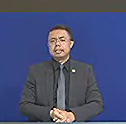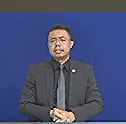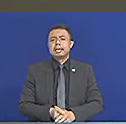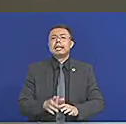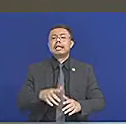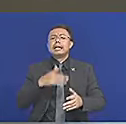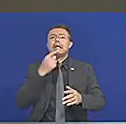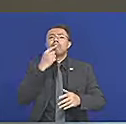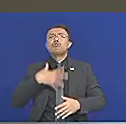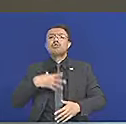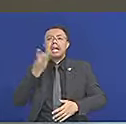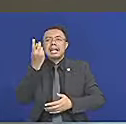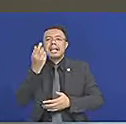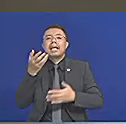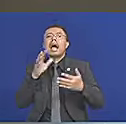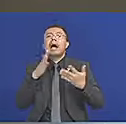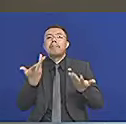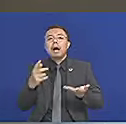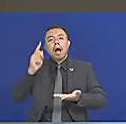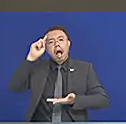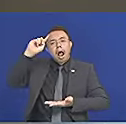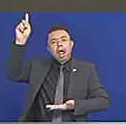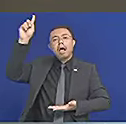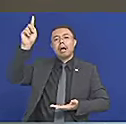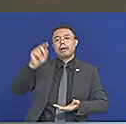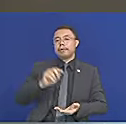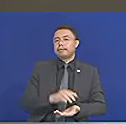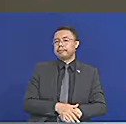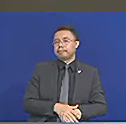Yang bernilai itu Allah.